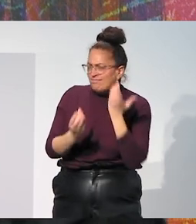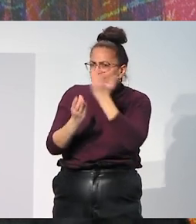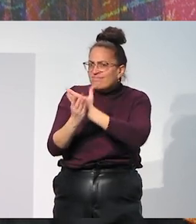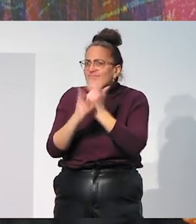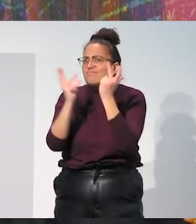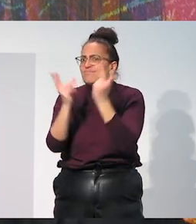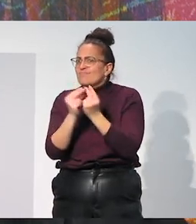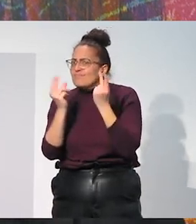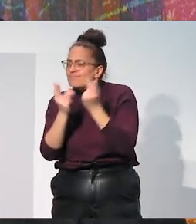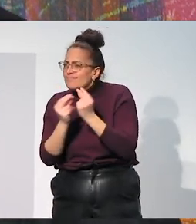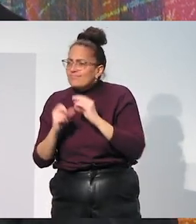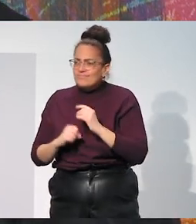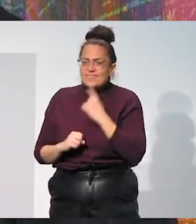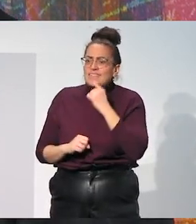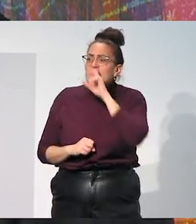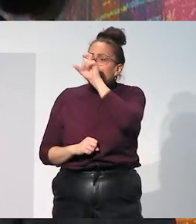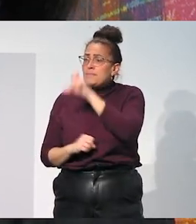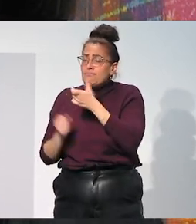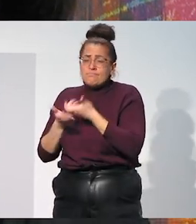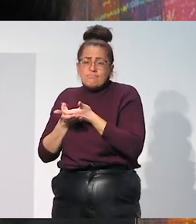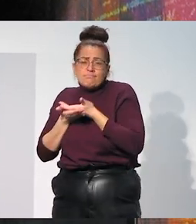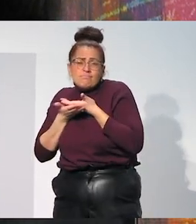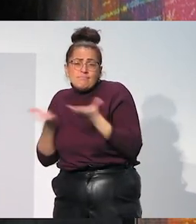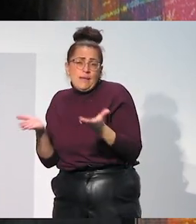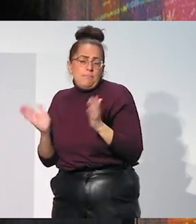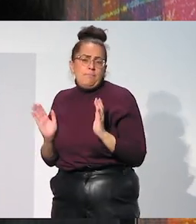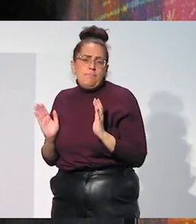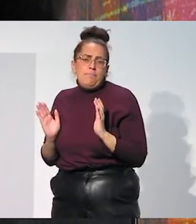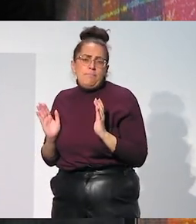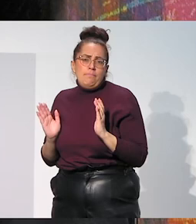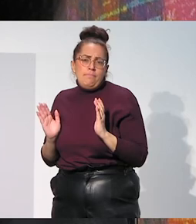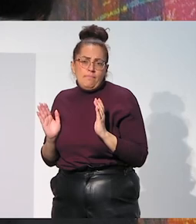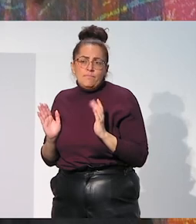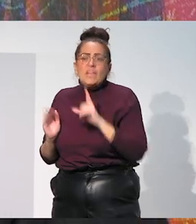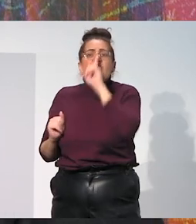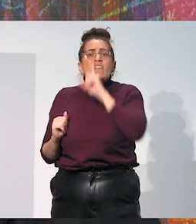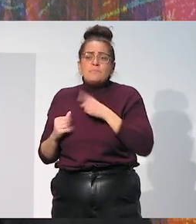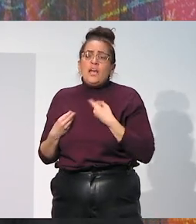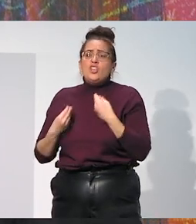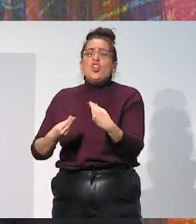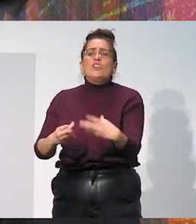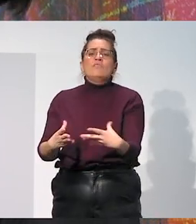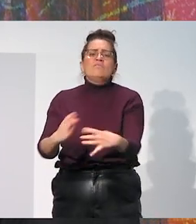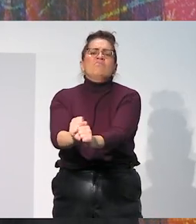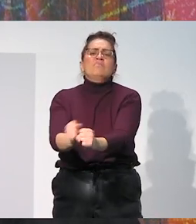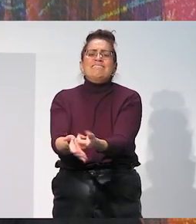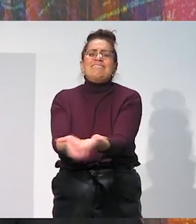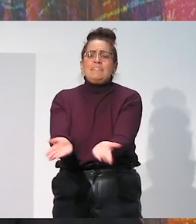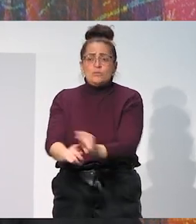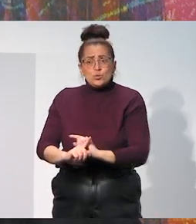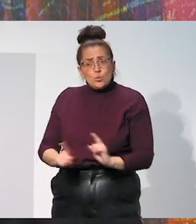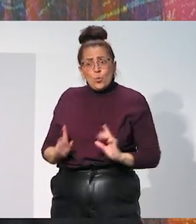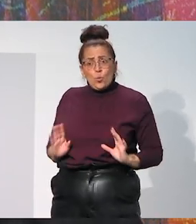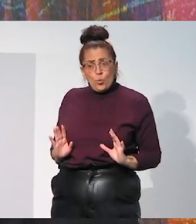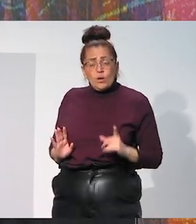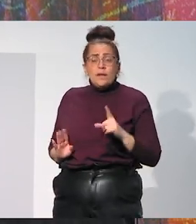des simples sur lesquels vous écriviez, les simples et non pas la simplification, hein, les simples comme les vies minuscules de Pierre